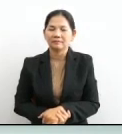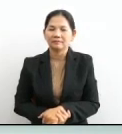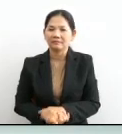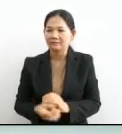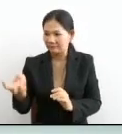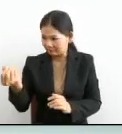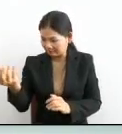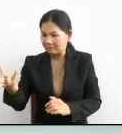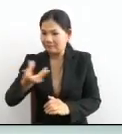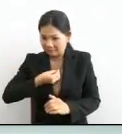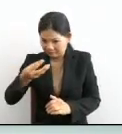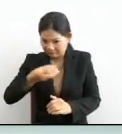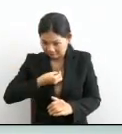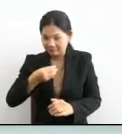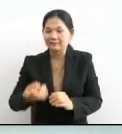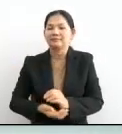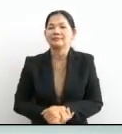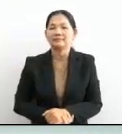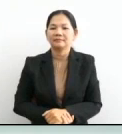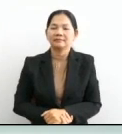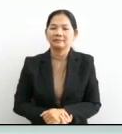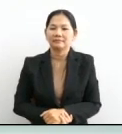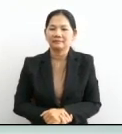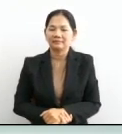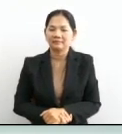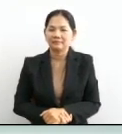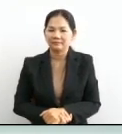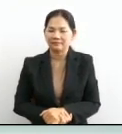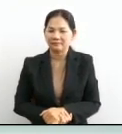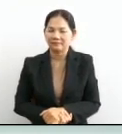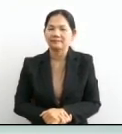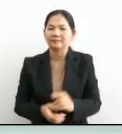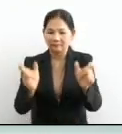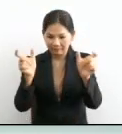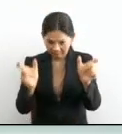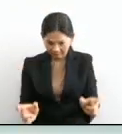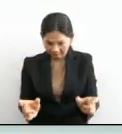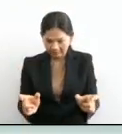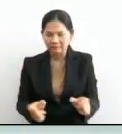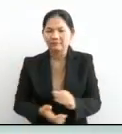prạ chầm nồi rô bò bộ cột